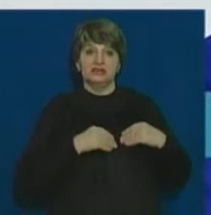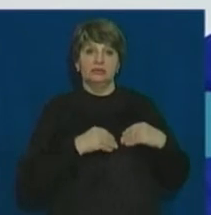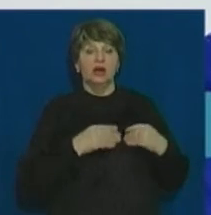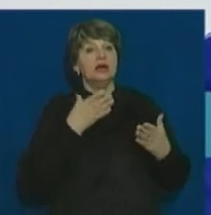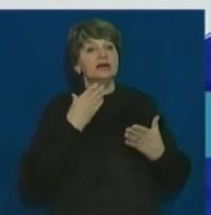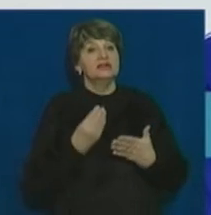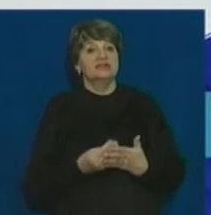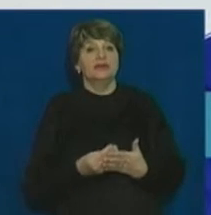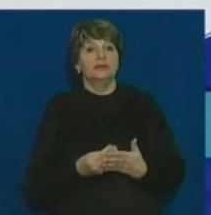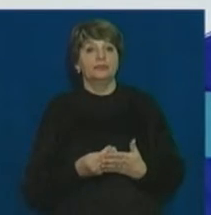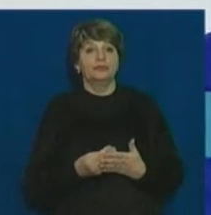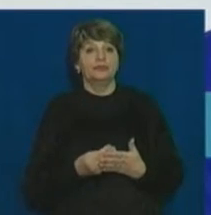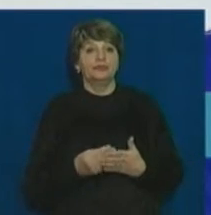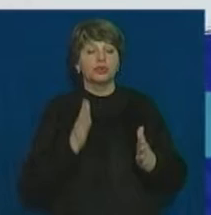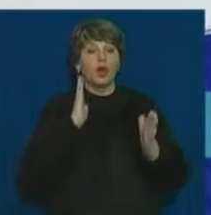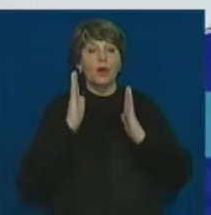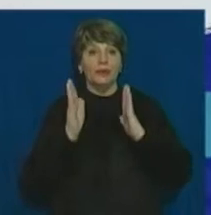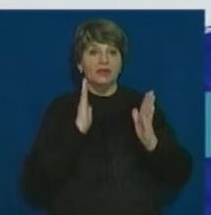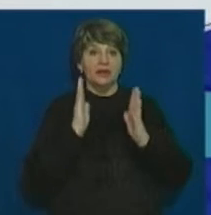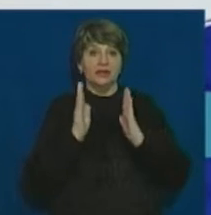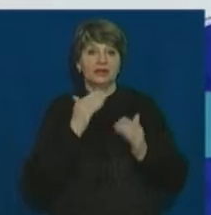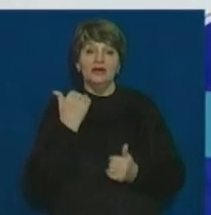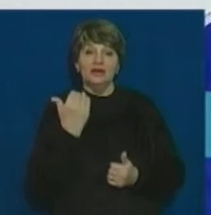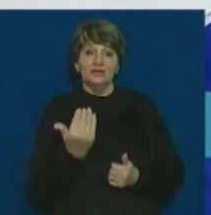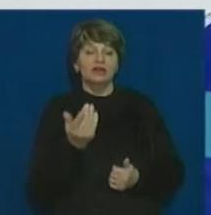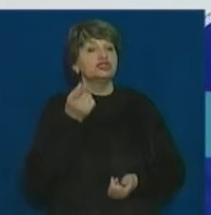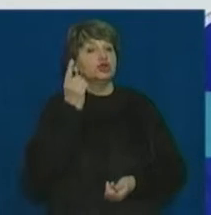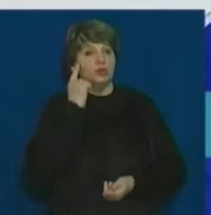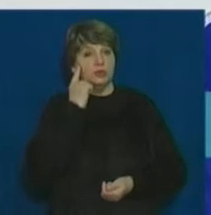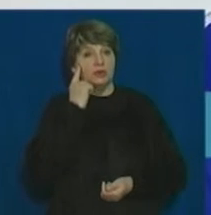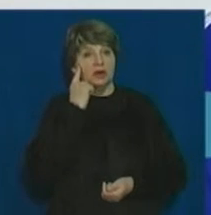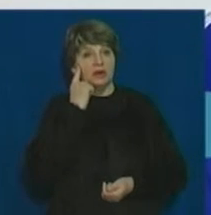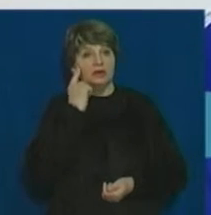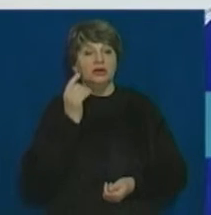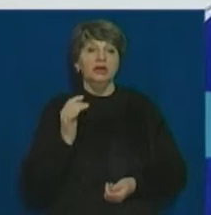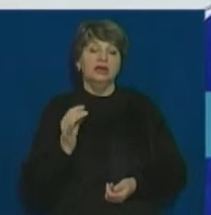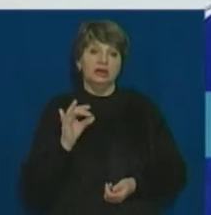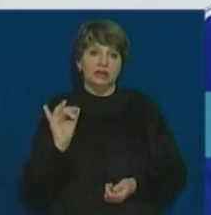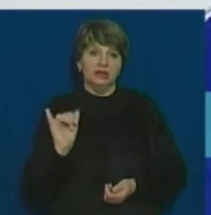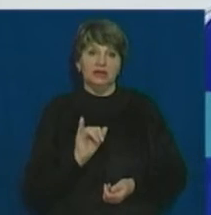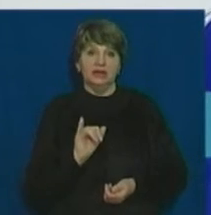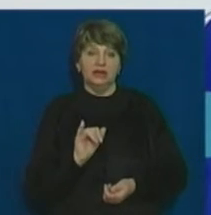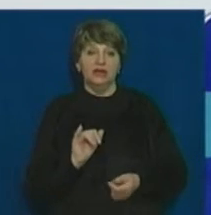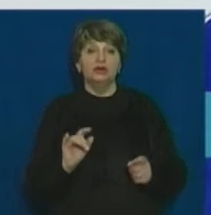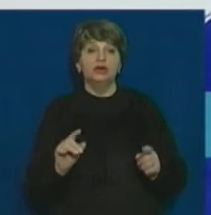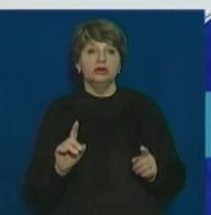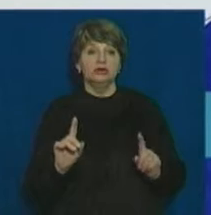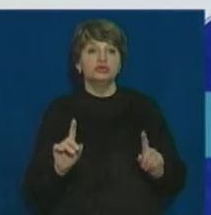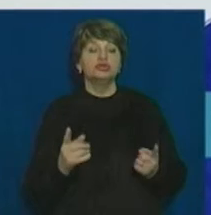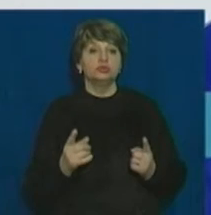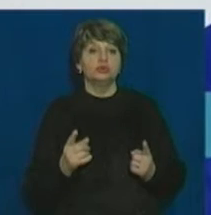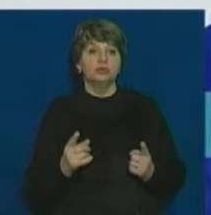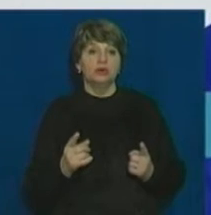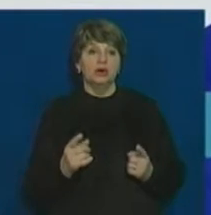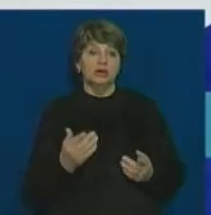своїм онлайн-інструментом «Ваша думка». І, в принципі, якби чому не хотіли? Тому що, мабуть,